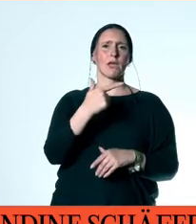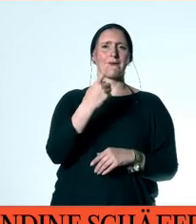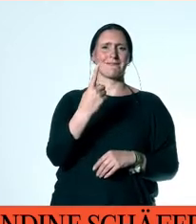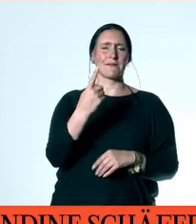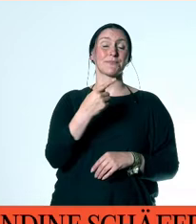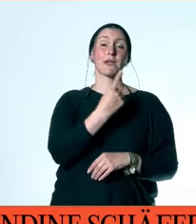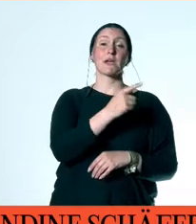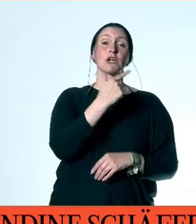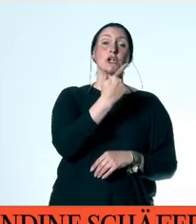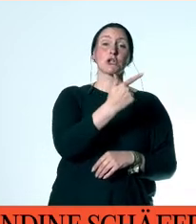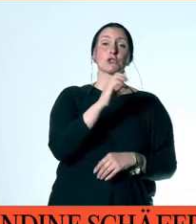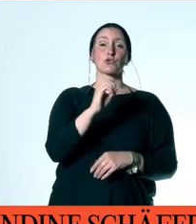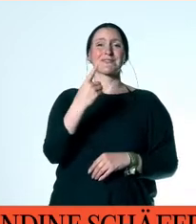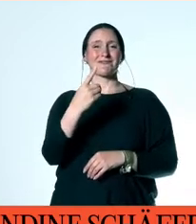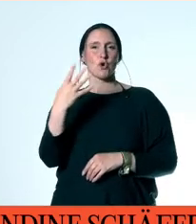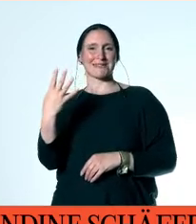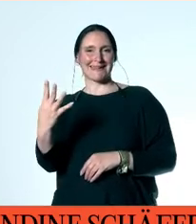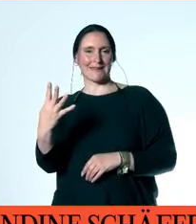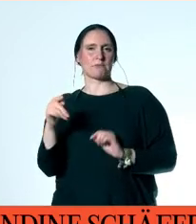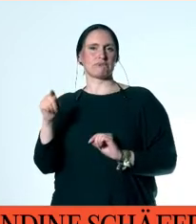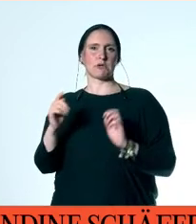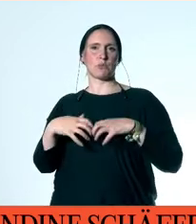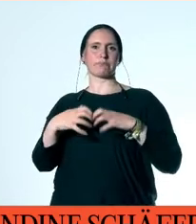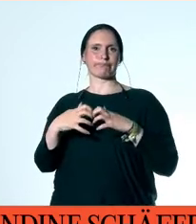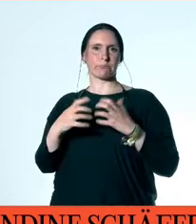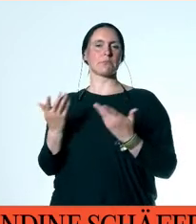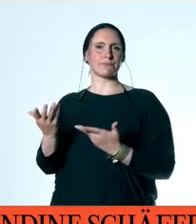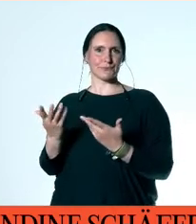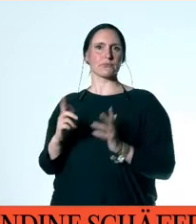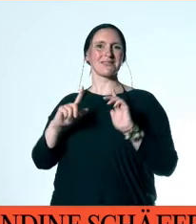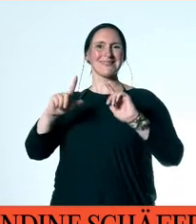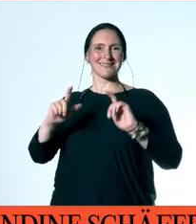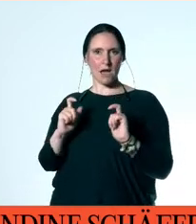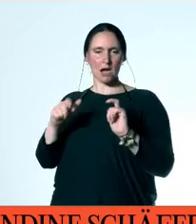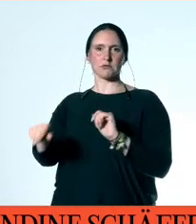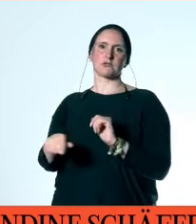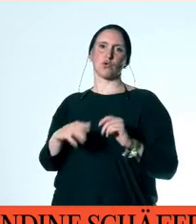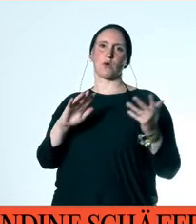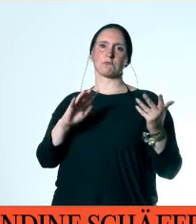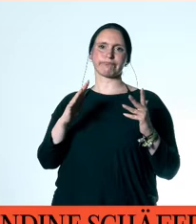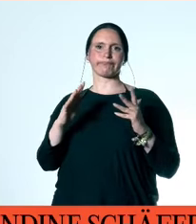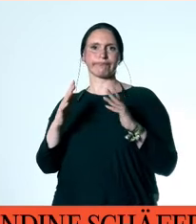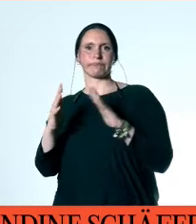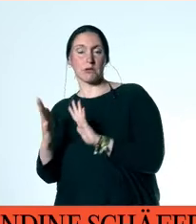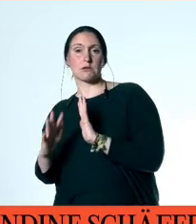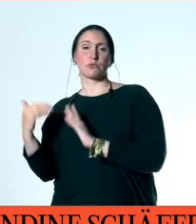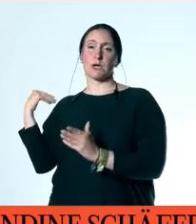damit umzugehen. 2013, als wir begonnen haben,